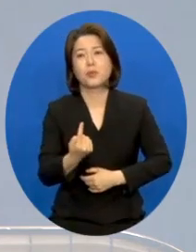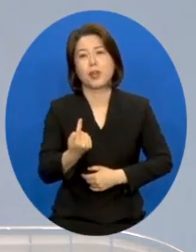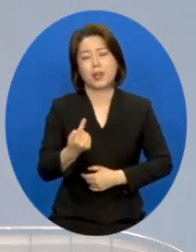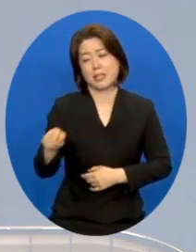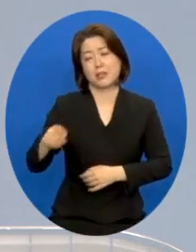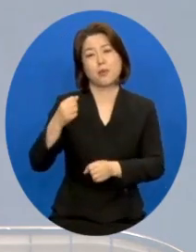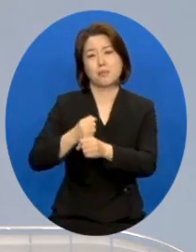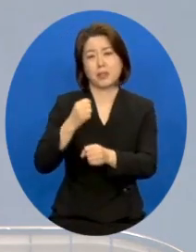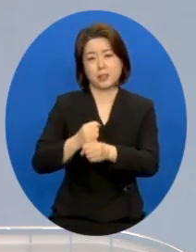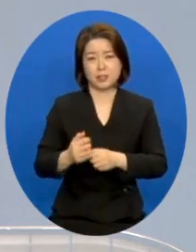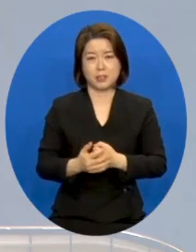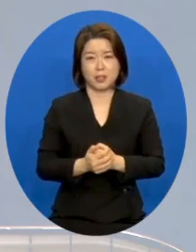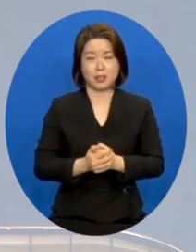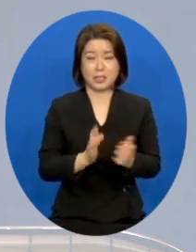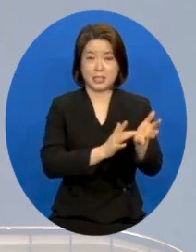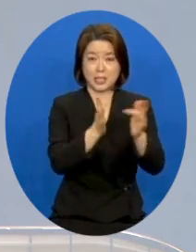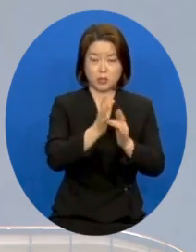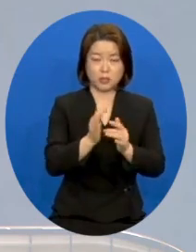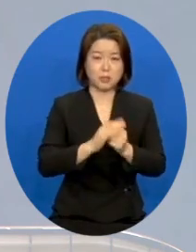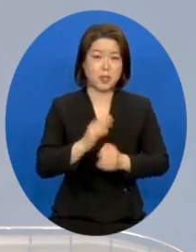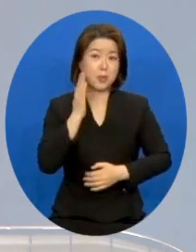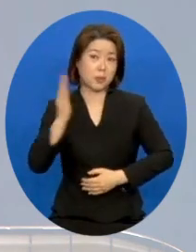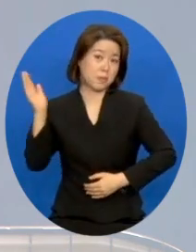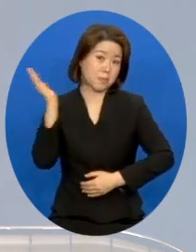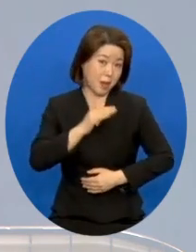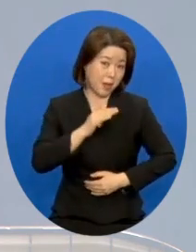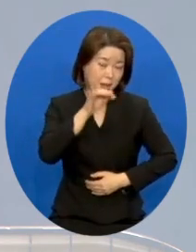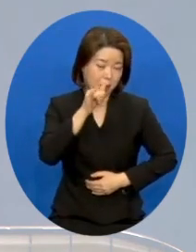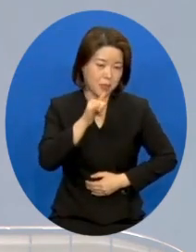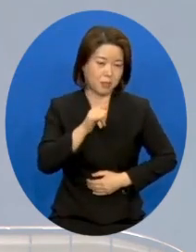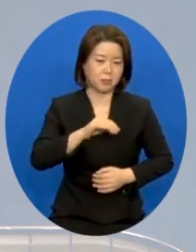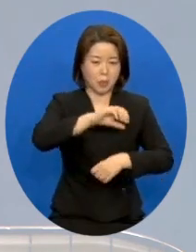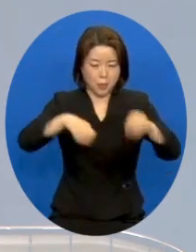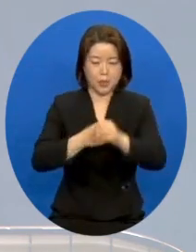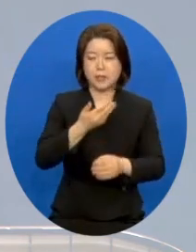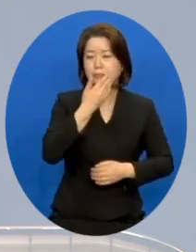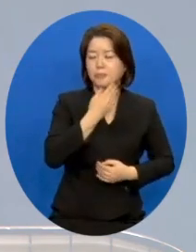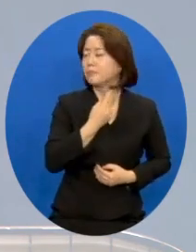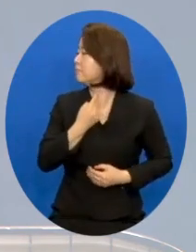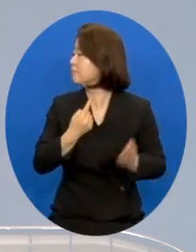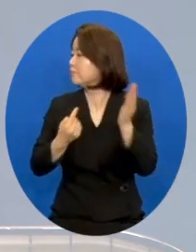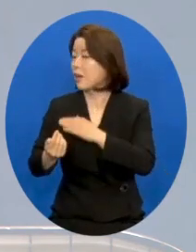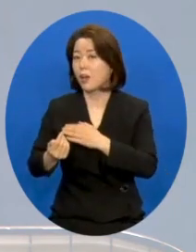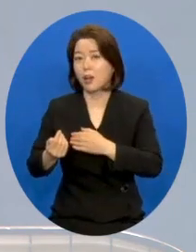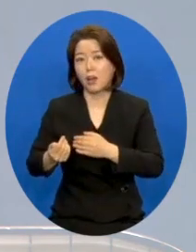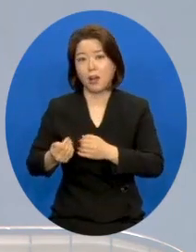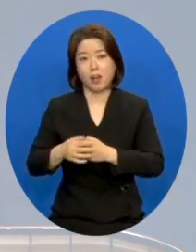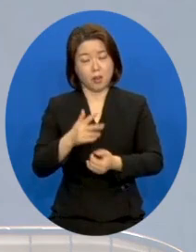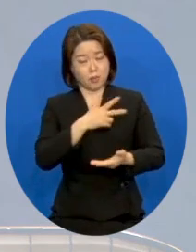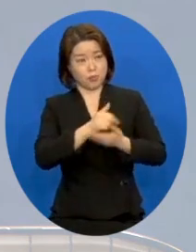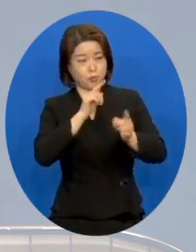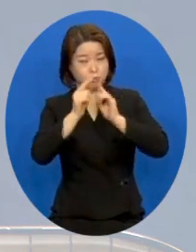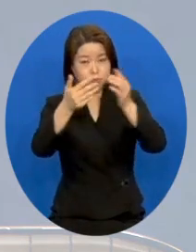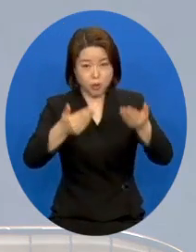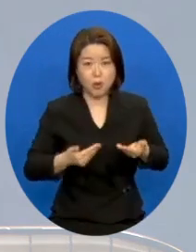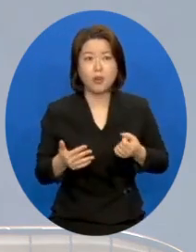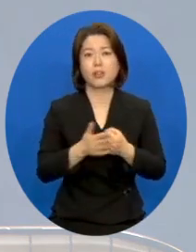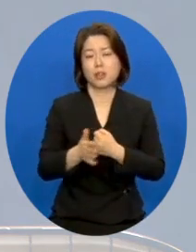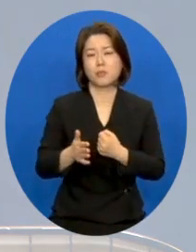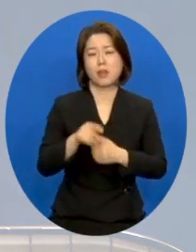오른 뺨을 맞으면 멤버들도 돌려 대라 주님이 말씀하셨습니다 까 그대도